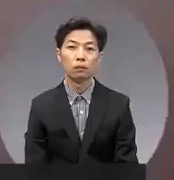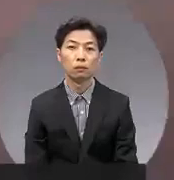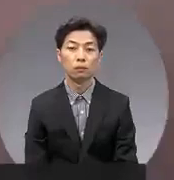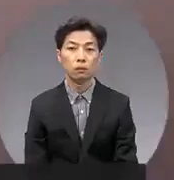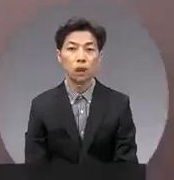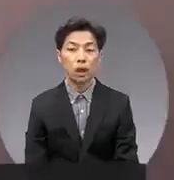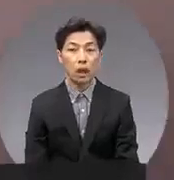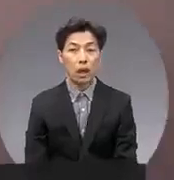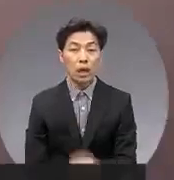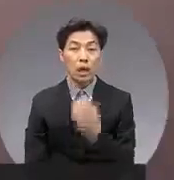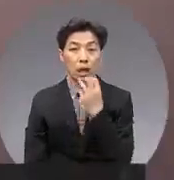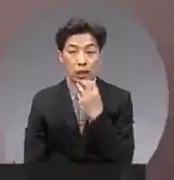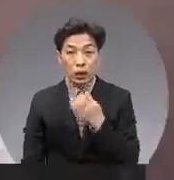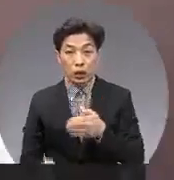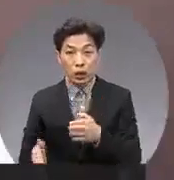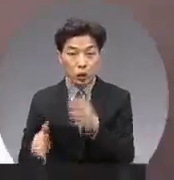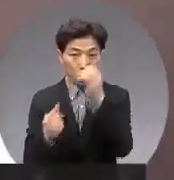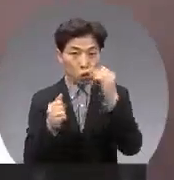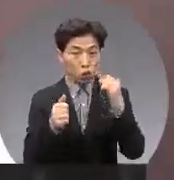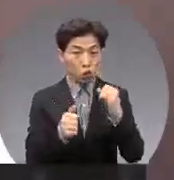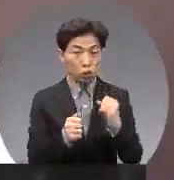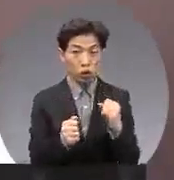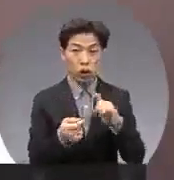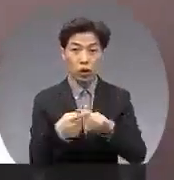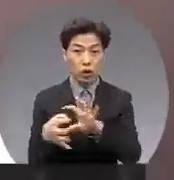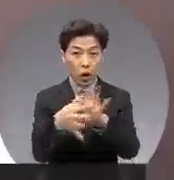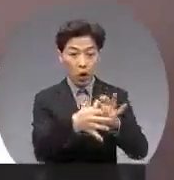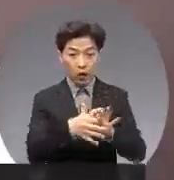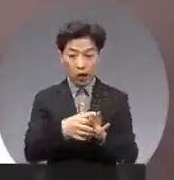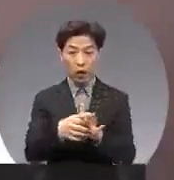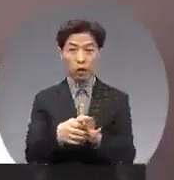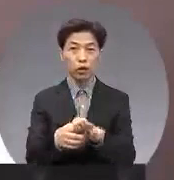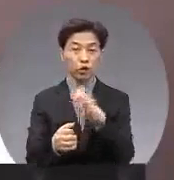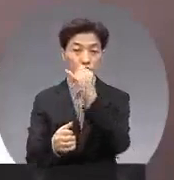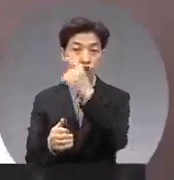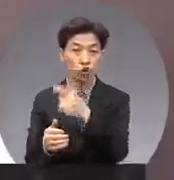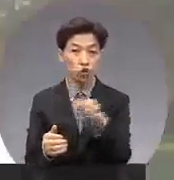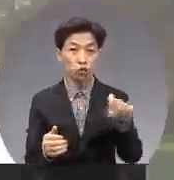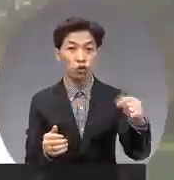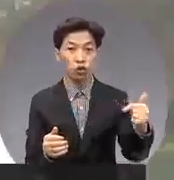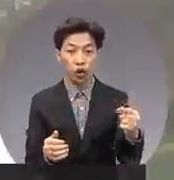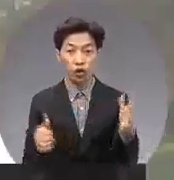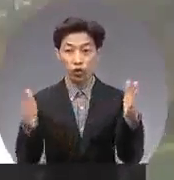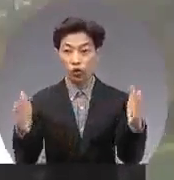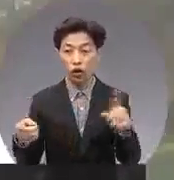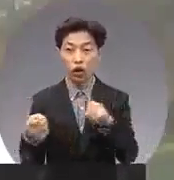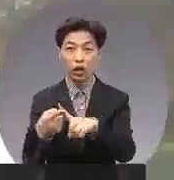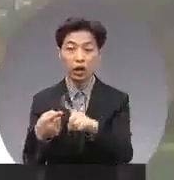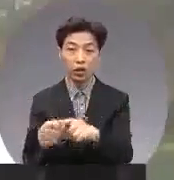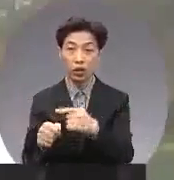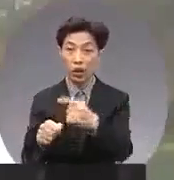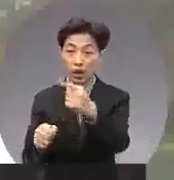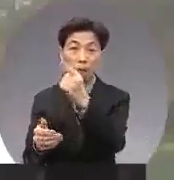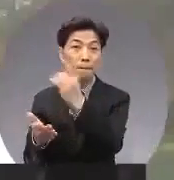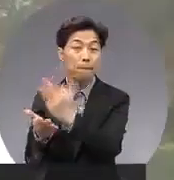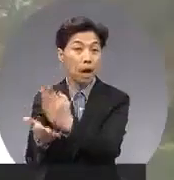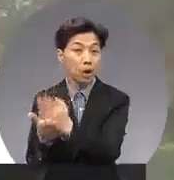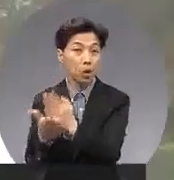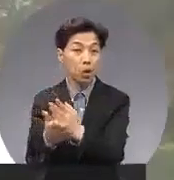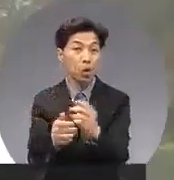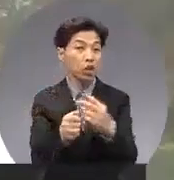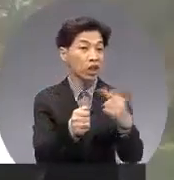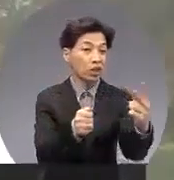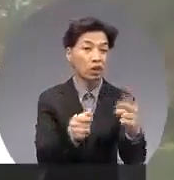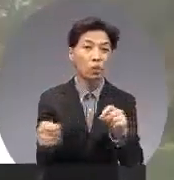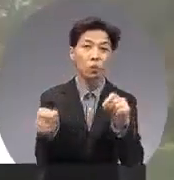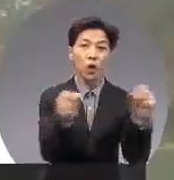경기도와 충북 그리고 경북을 연결하는 중부내륙 철도 에 충주 문경 구간의 개통이 당초 내년 말에서 내후년 으로